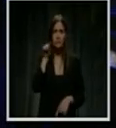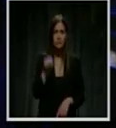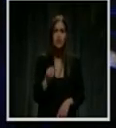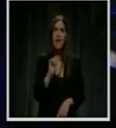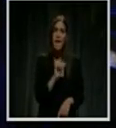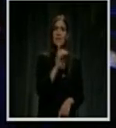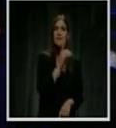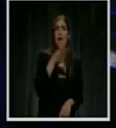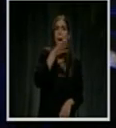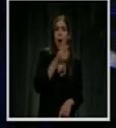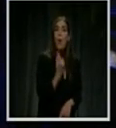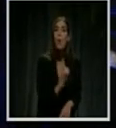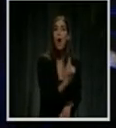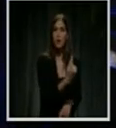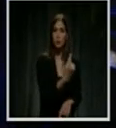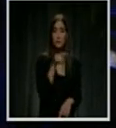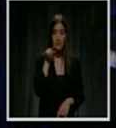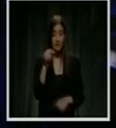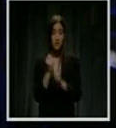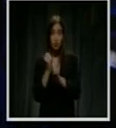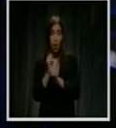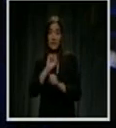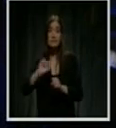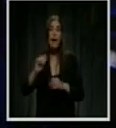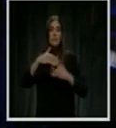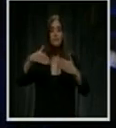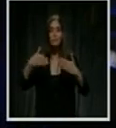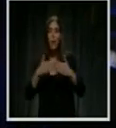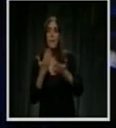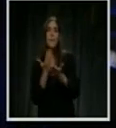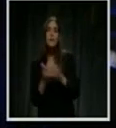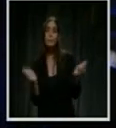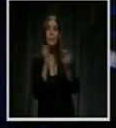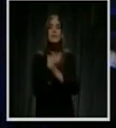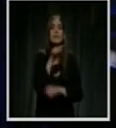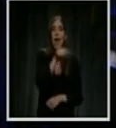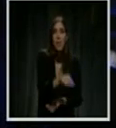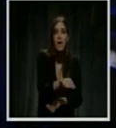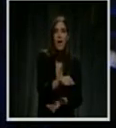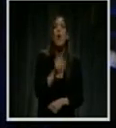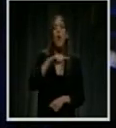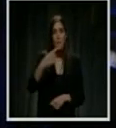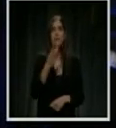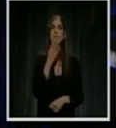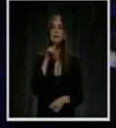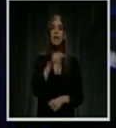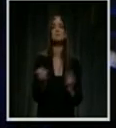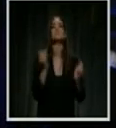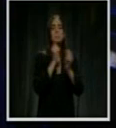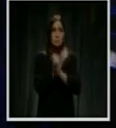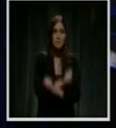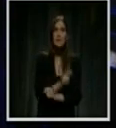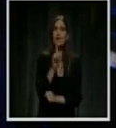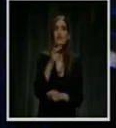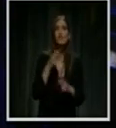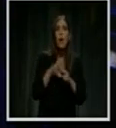illi taħdem minn wara biex toħodlu postu dakinhar, dak illi għamilt inti dakinhar u mbagħad meta l-affarijiet ġew kif ridtom int, irkibtlu fuq iż-żiemel u